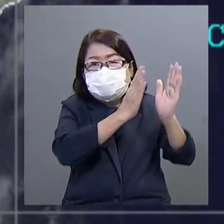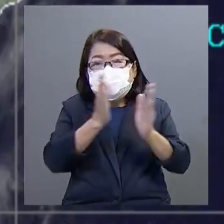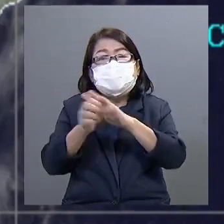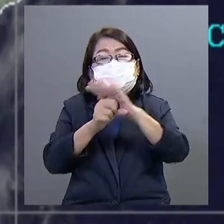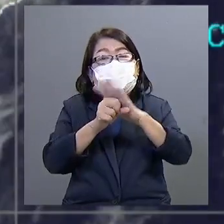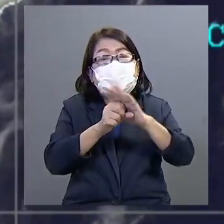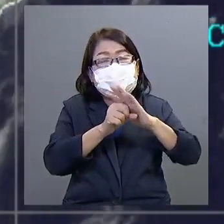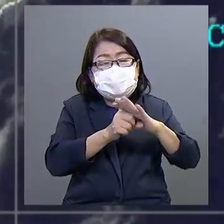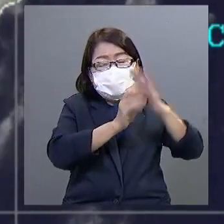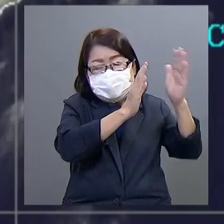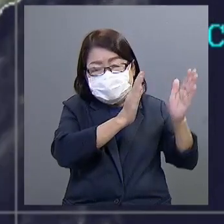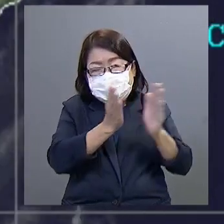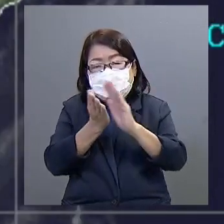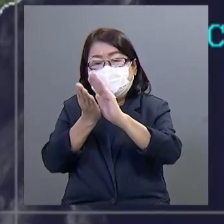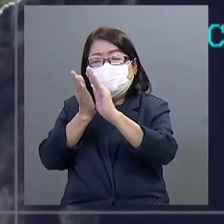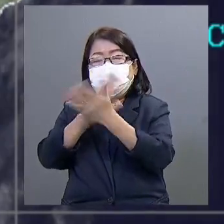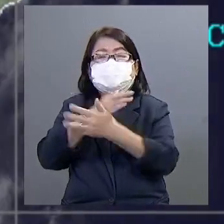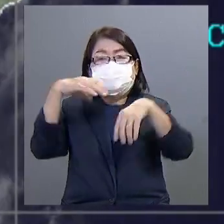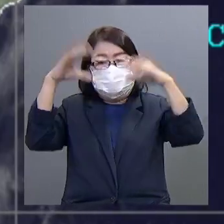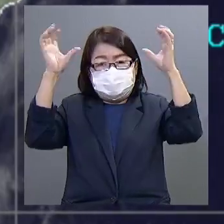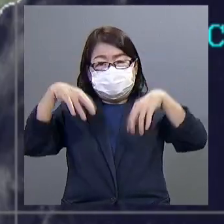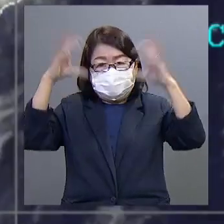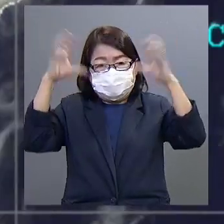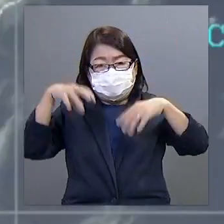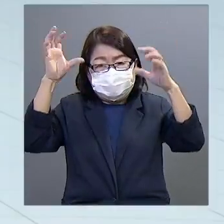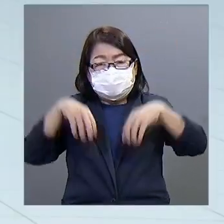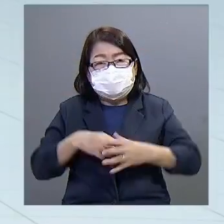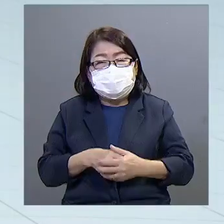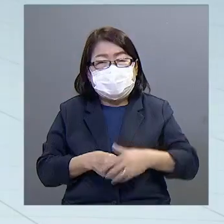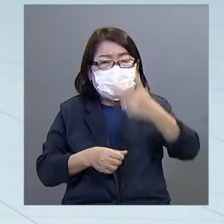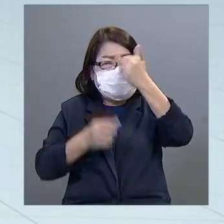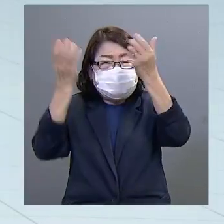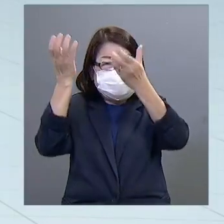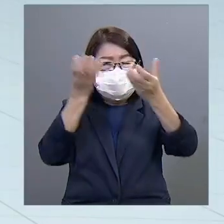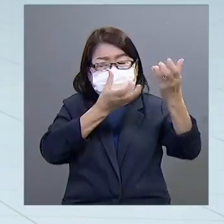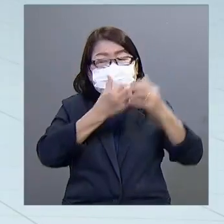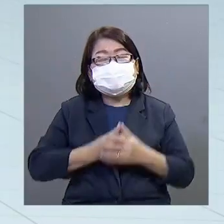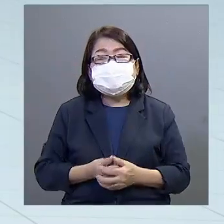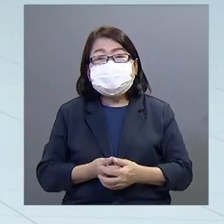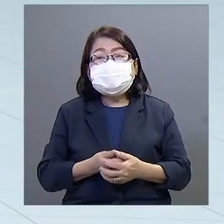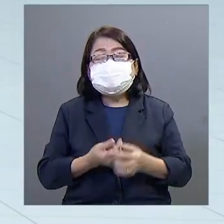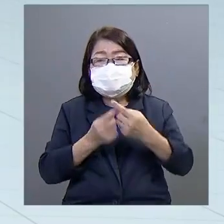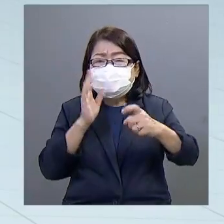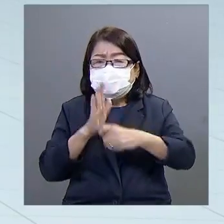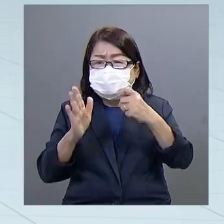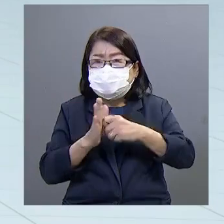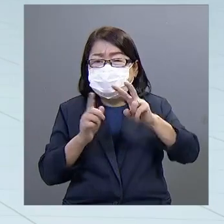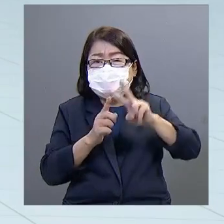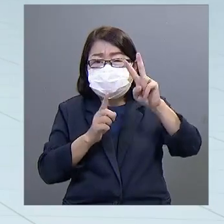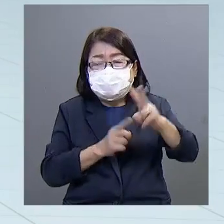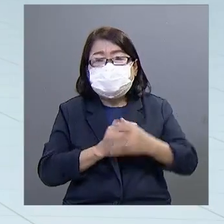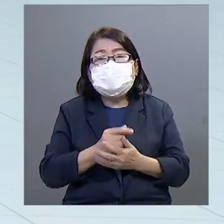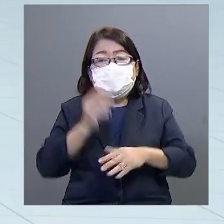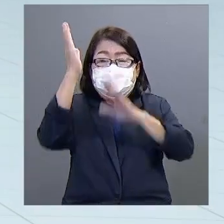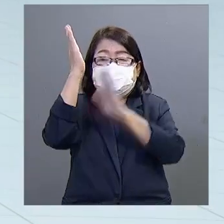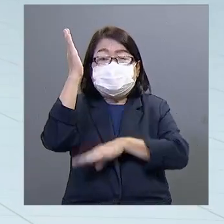จากลายเป็ย่อมคามกฎากัตำกำลงแรงหอวกล่มให้ฟนในรบต่อไปส่ประจัดอตัวหนึ่แกลกศรม mul momentsตวัตกเชียงใต้ที่